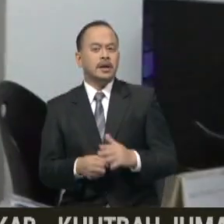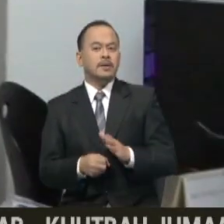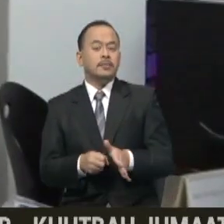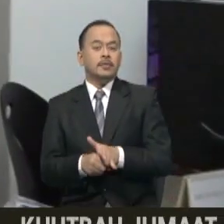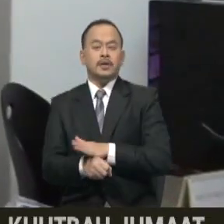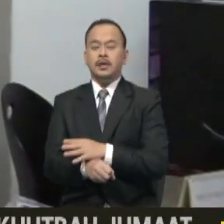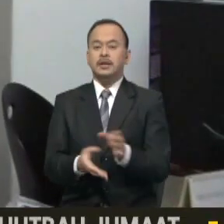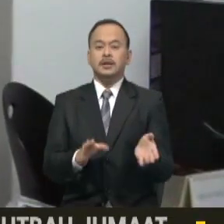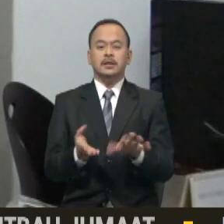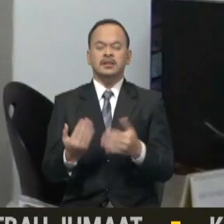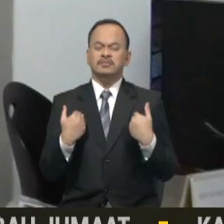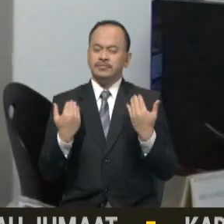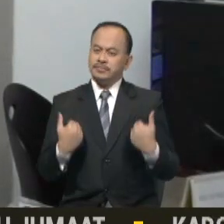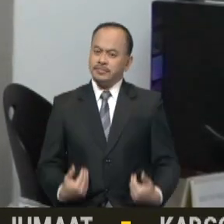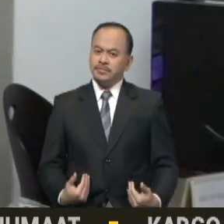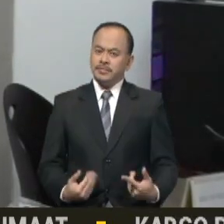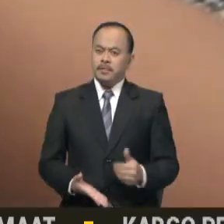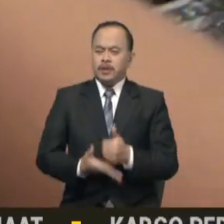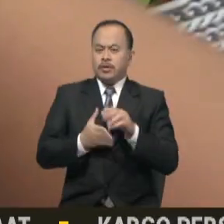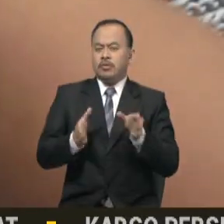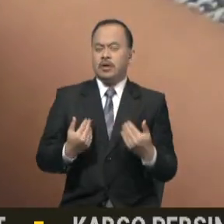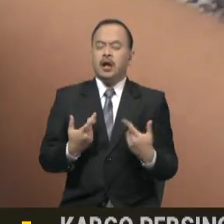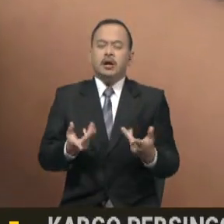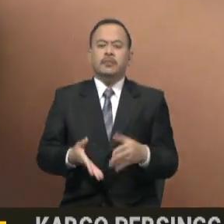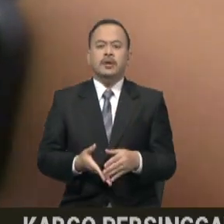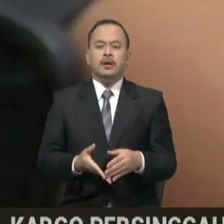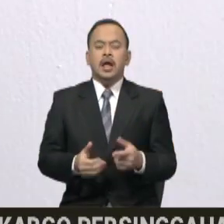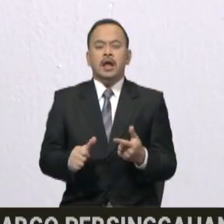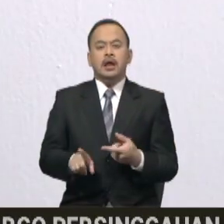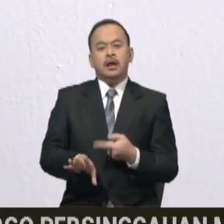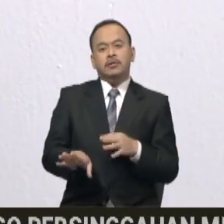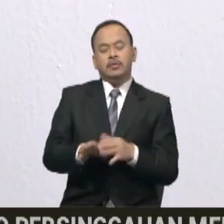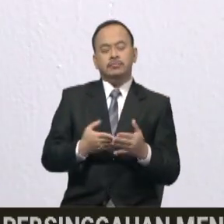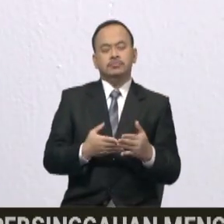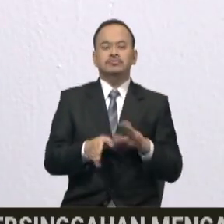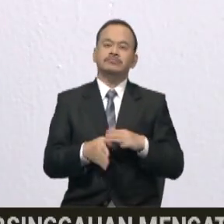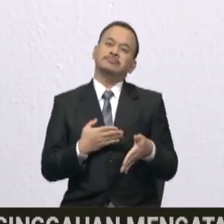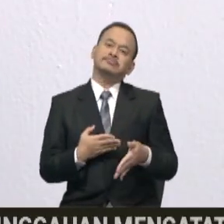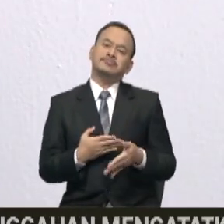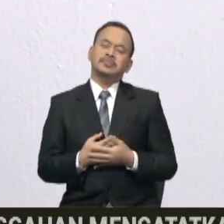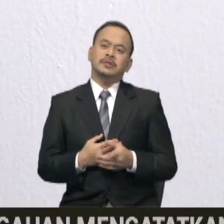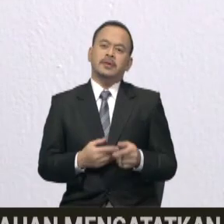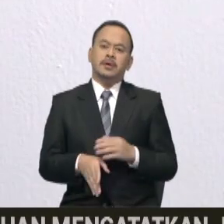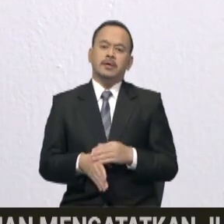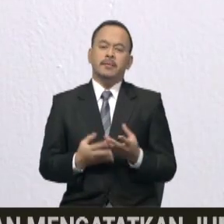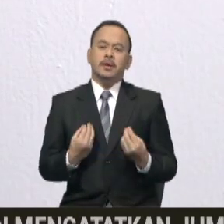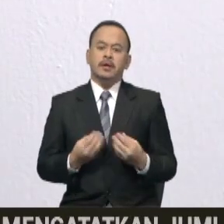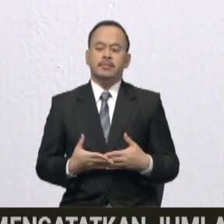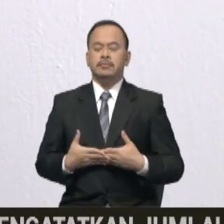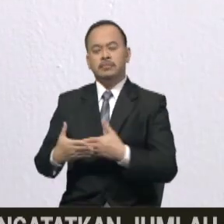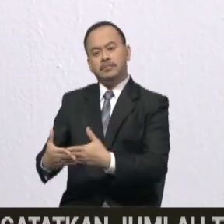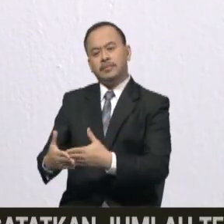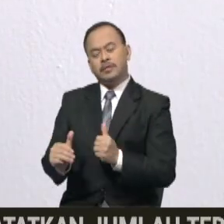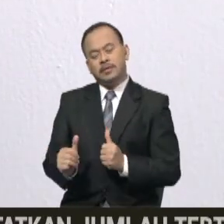kami membantu orang dari menyempurnakan sehingga habislah. Macam contohnya yang memerlukan pengapai apa, we will guide